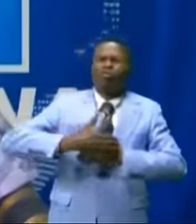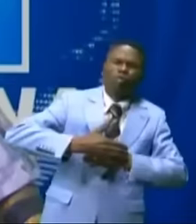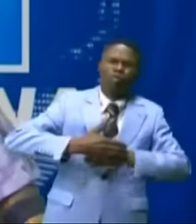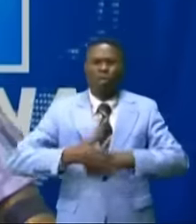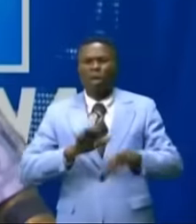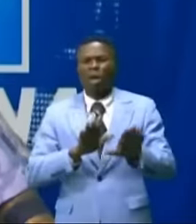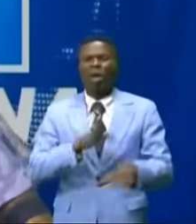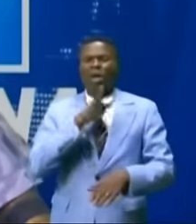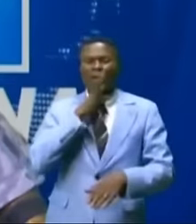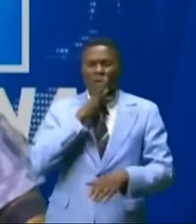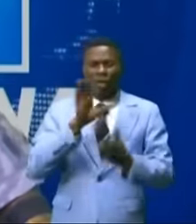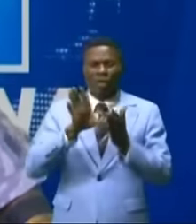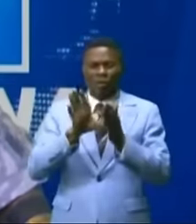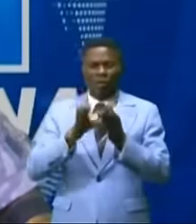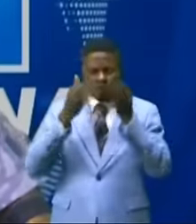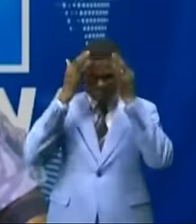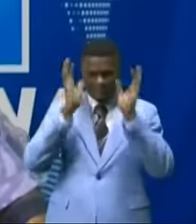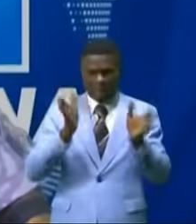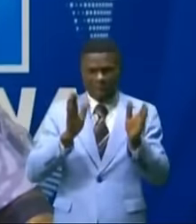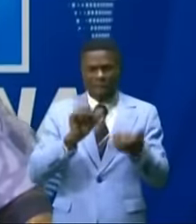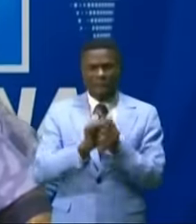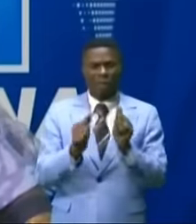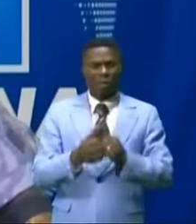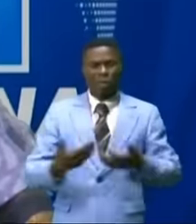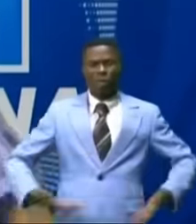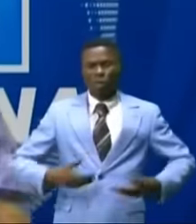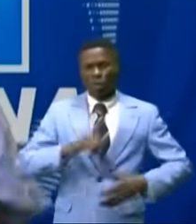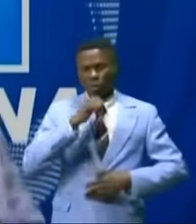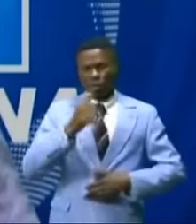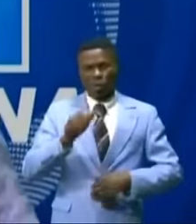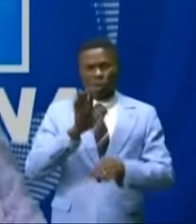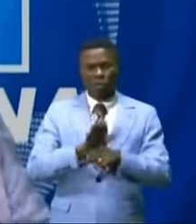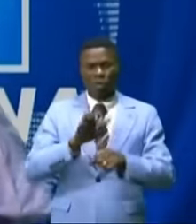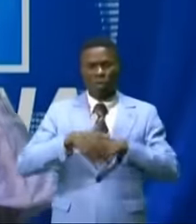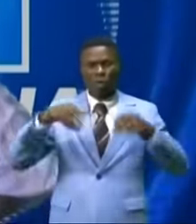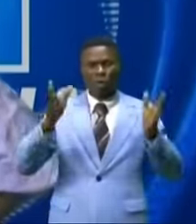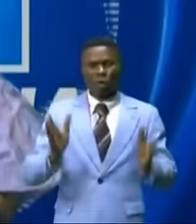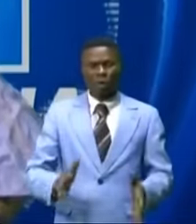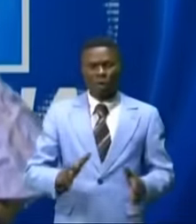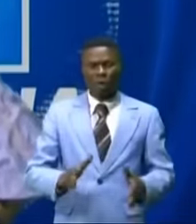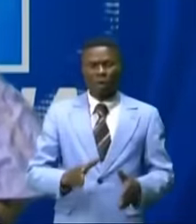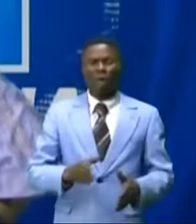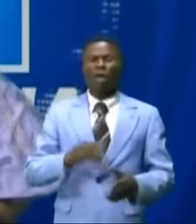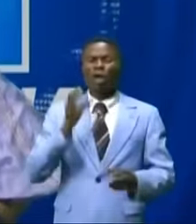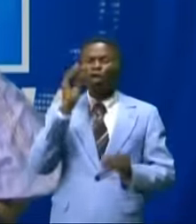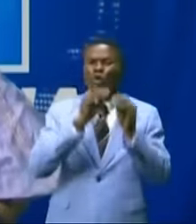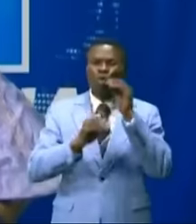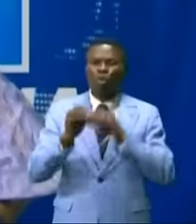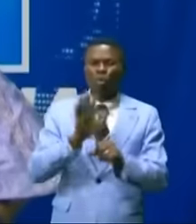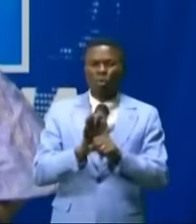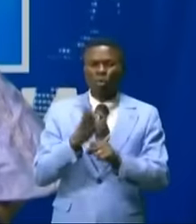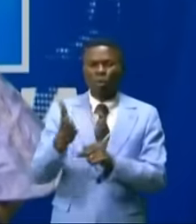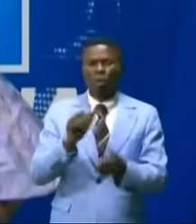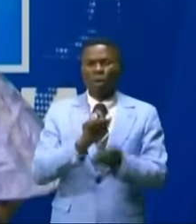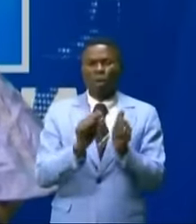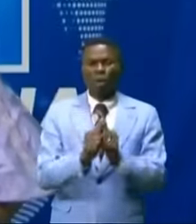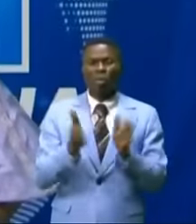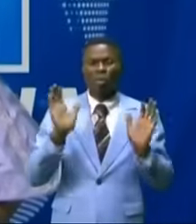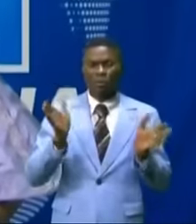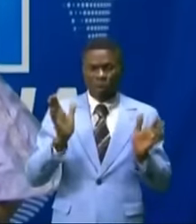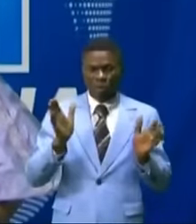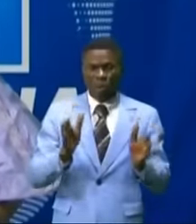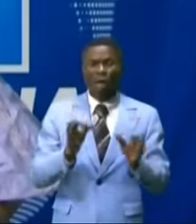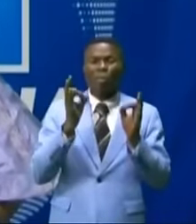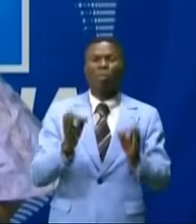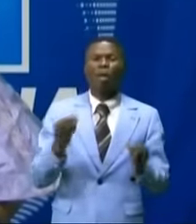Image devenue virale sur le net, une situation qui a heurté plus d'un Congolais et a suscité des critiques. La question reste pendante, qu'est-ce